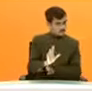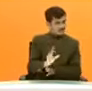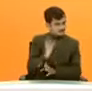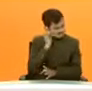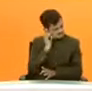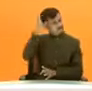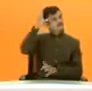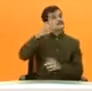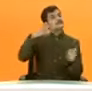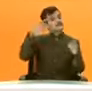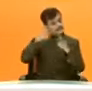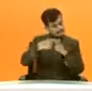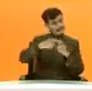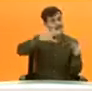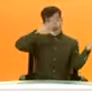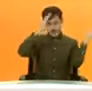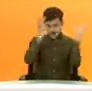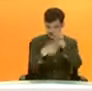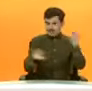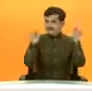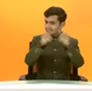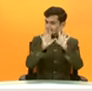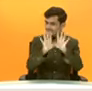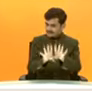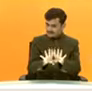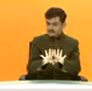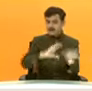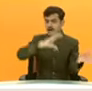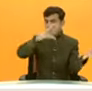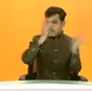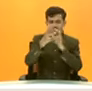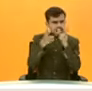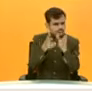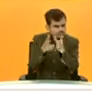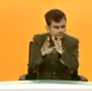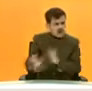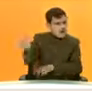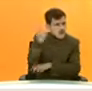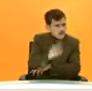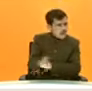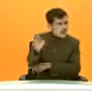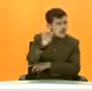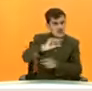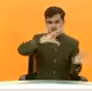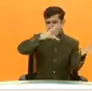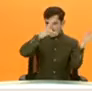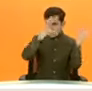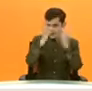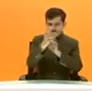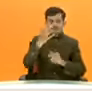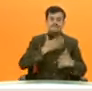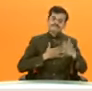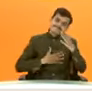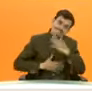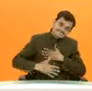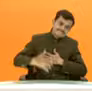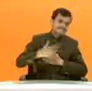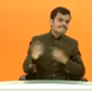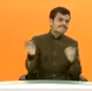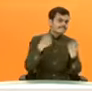पूरी दुनिया में है। इस आतंकी हमले के बाद लगातार दुनिया भर से संवेदनाएं आ रही